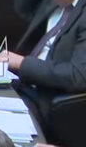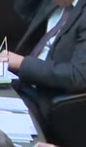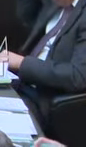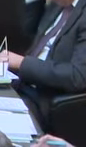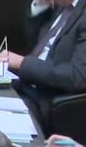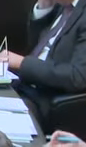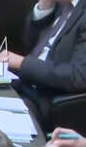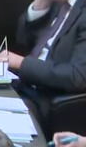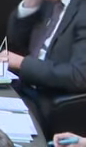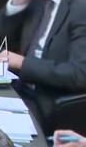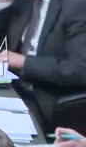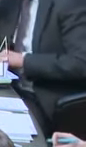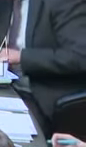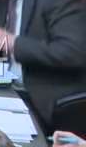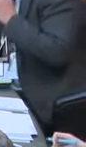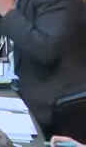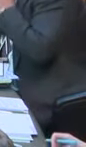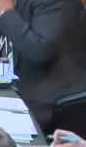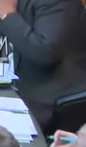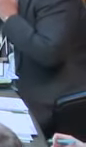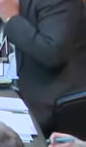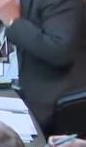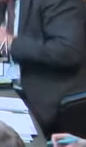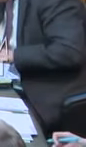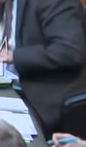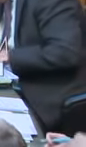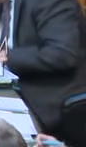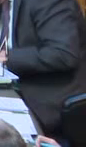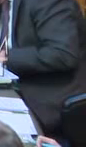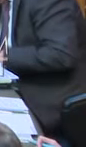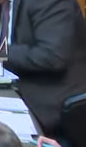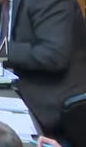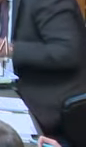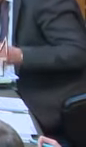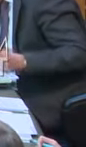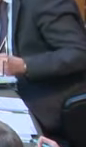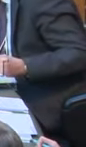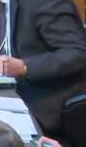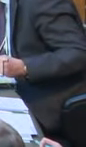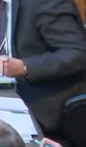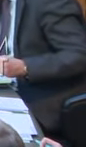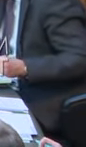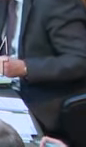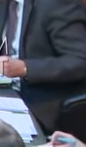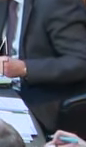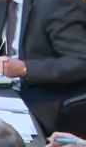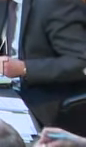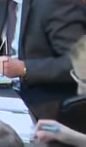Sanierungen in die Ökologisierung des gemeinnützigen Wohnbaus, wo gebt ihr ihnen das zurück? Ich sehe es da drinnen